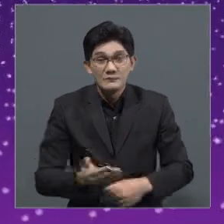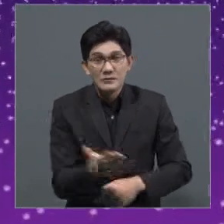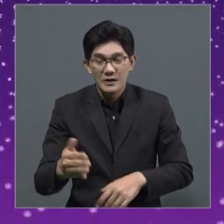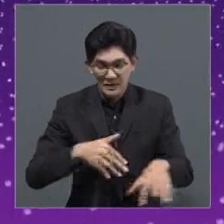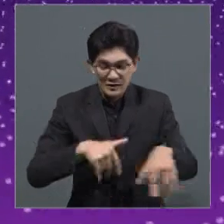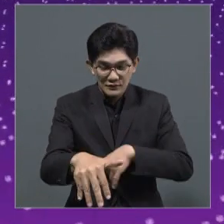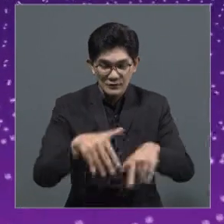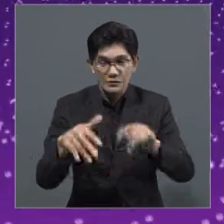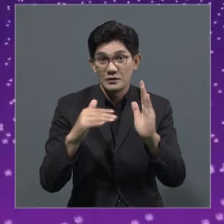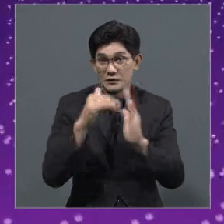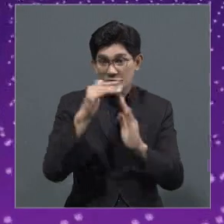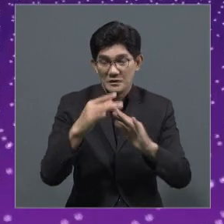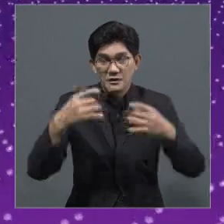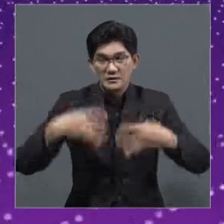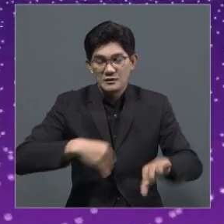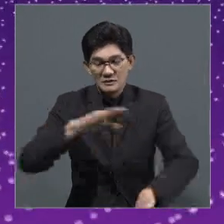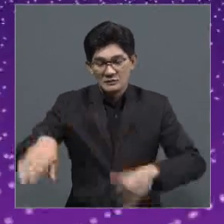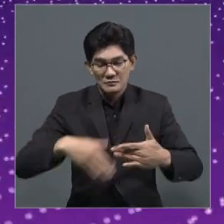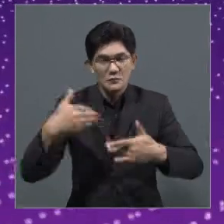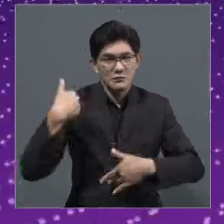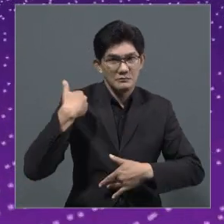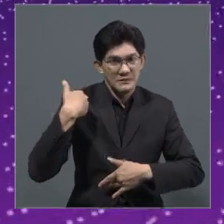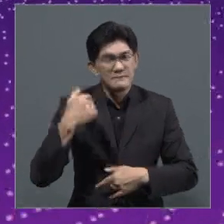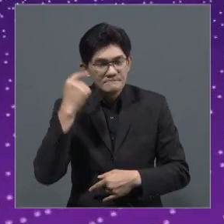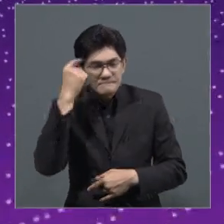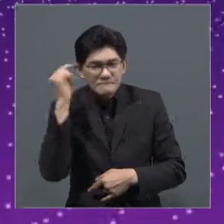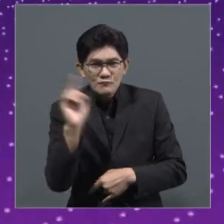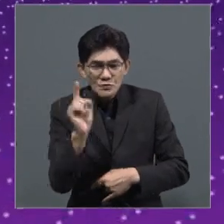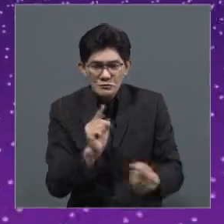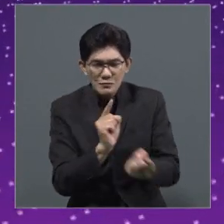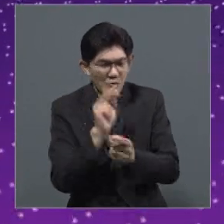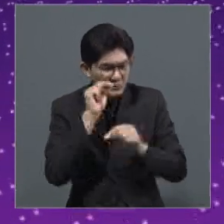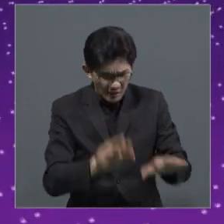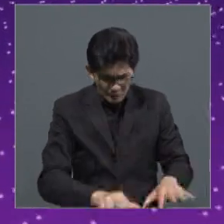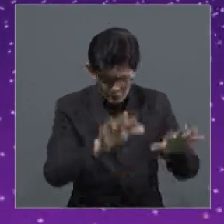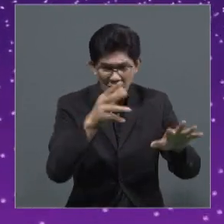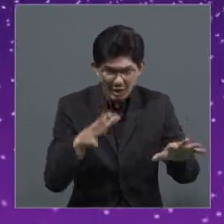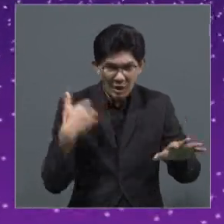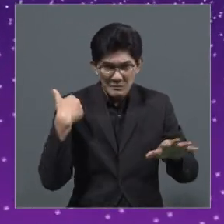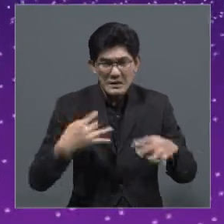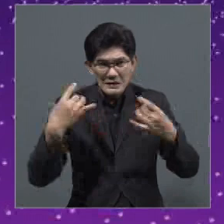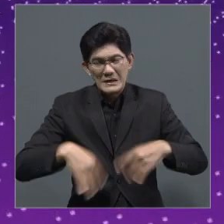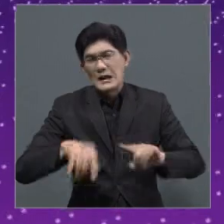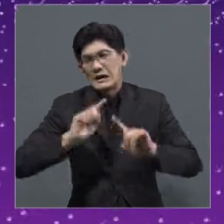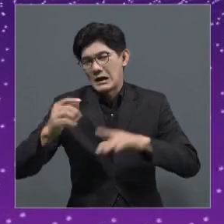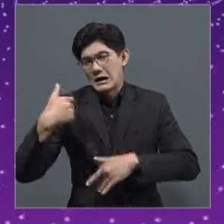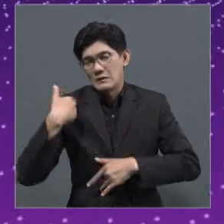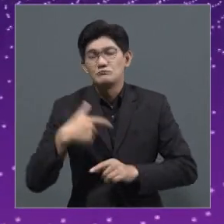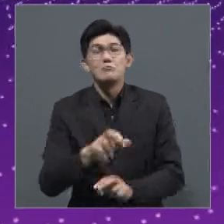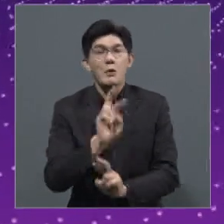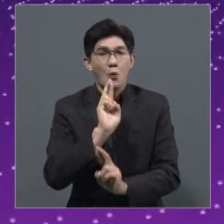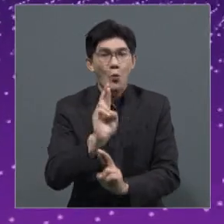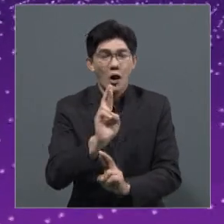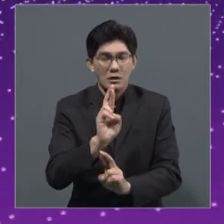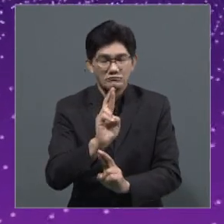ประชาชนที่อยู่ในพื้นที่เสี่ยงทั้งหลายนะครับอาจจะเกิดเคยเอ่อเคยเกิดน้ำท่วมอยู่บ้างแล้วเป็นพื้นที่เสี่ยงต่างๆเนี่ยต้องระมัดระวัง